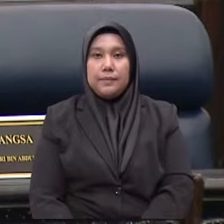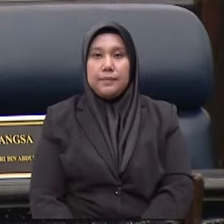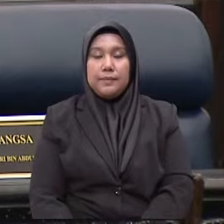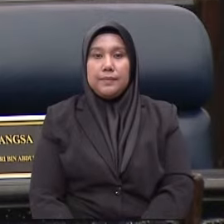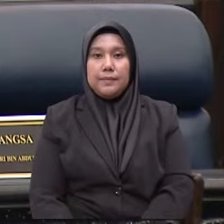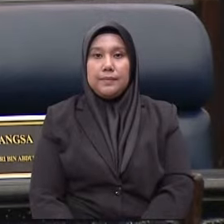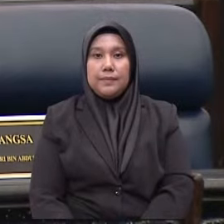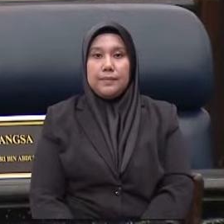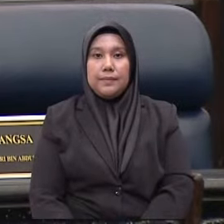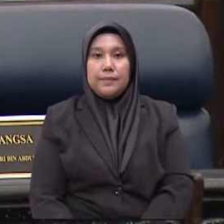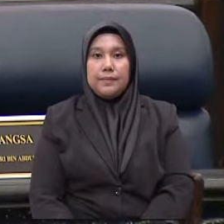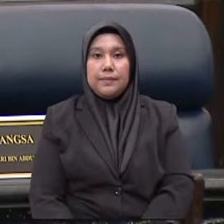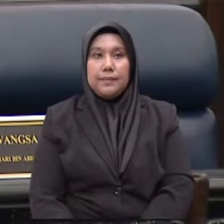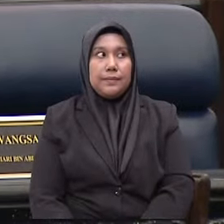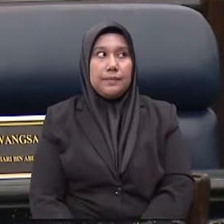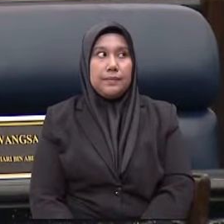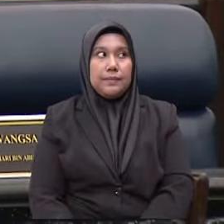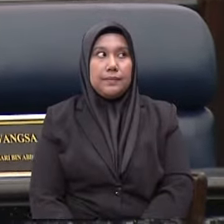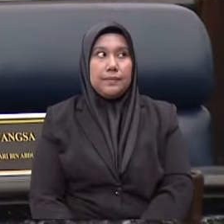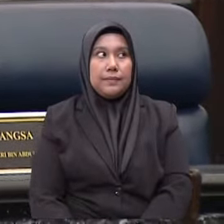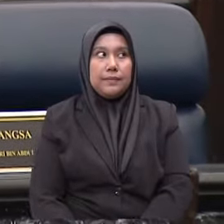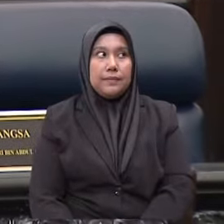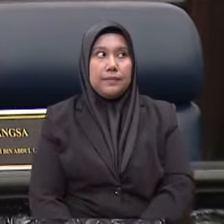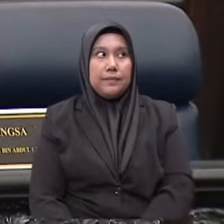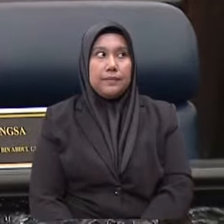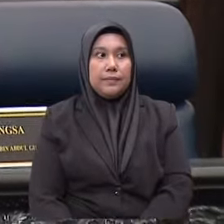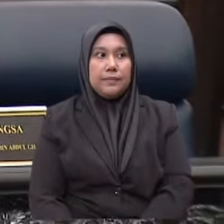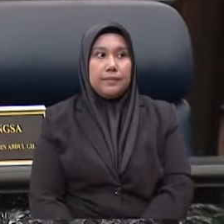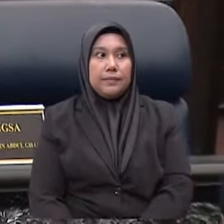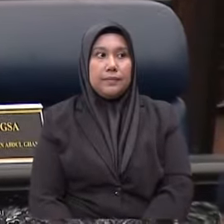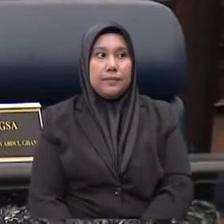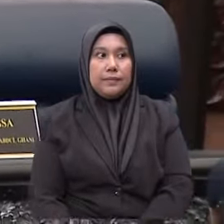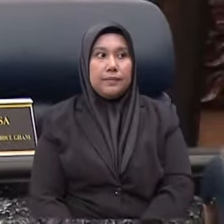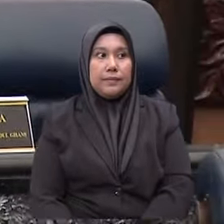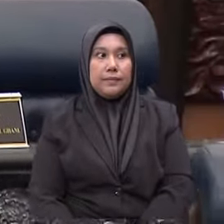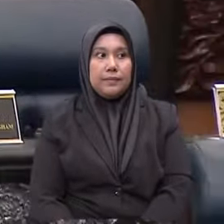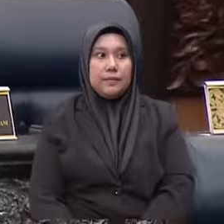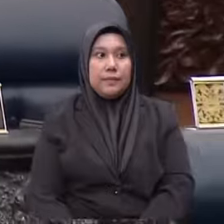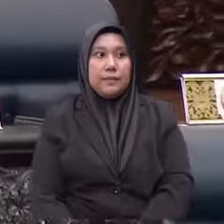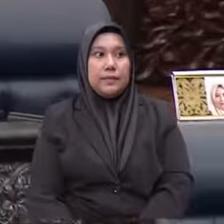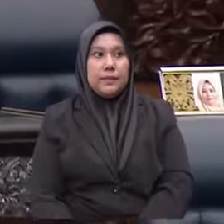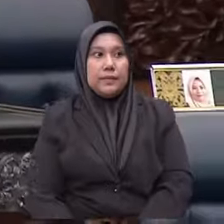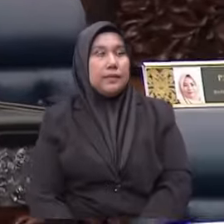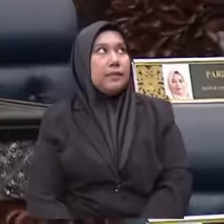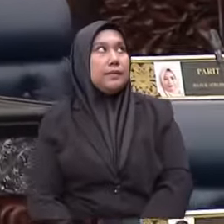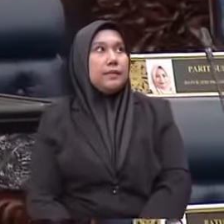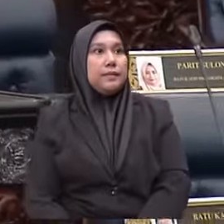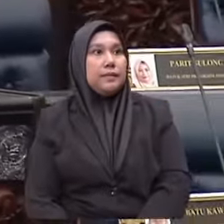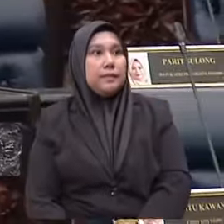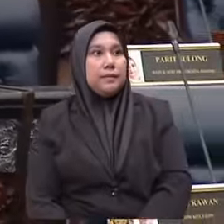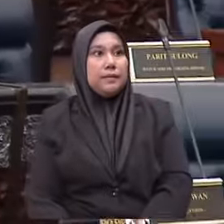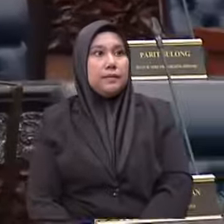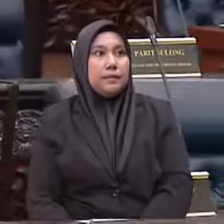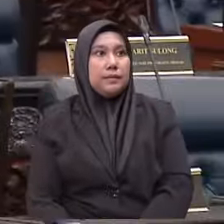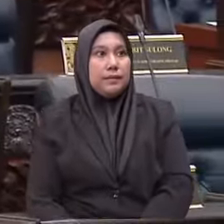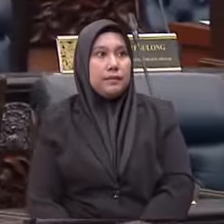ke1 revision ini saya harap kita jangan tunggu lagi kerana kedudukan kewangan juga Kerajaan juga sangat kritikal dengan hutang